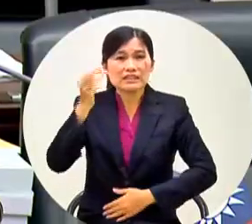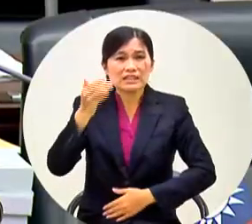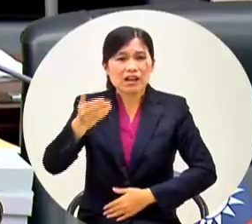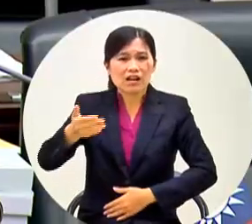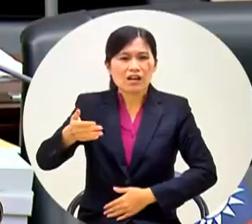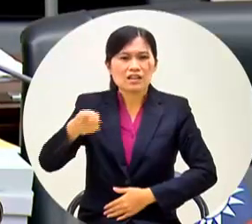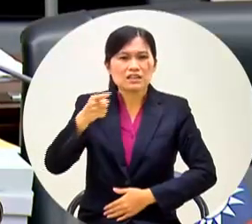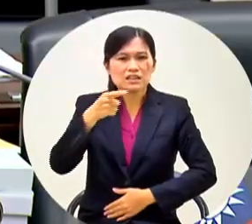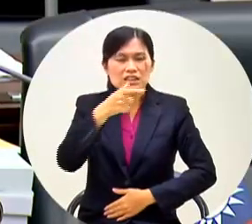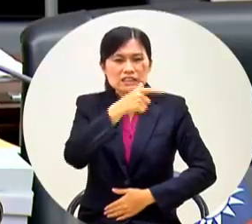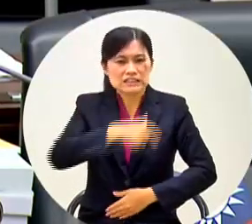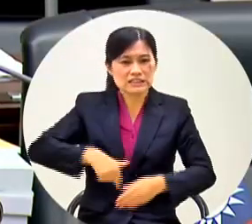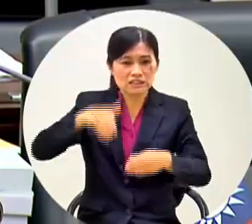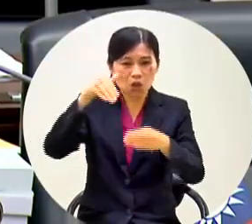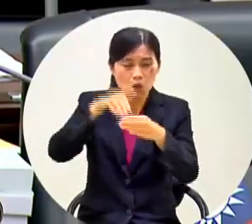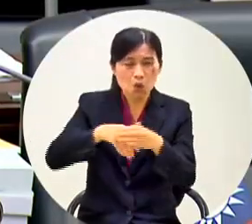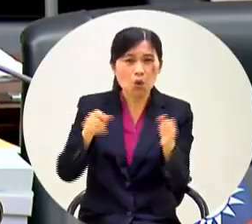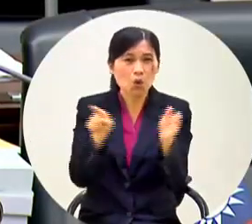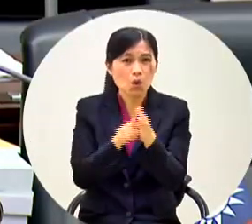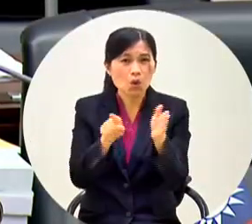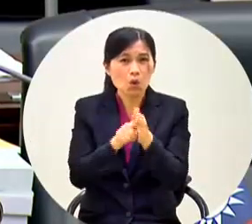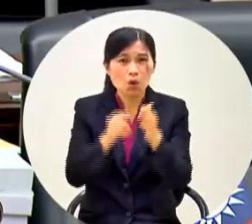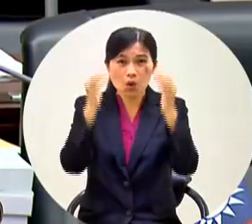是韩国瑜市长，